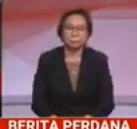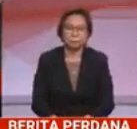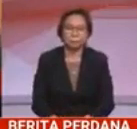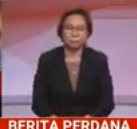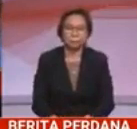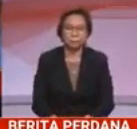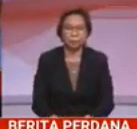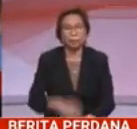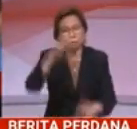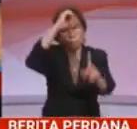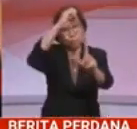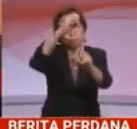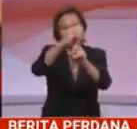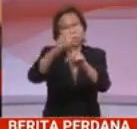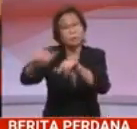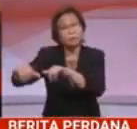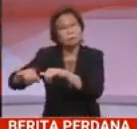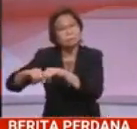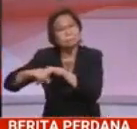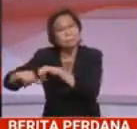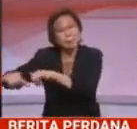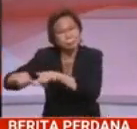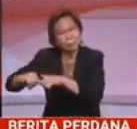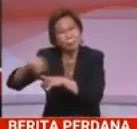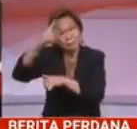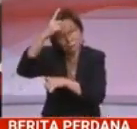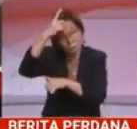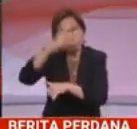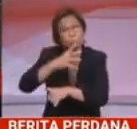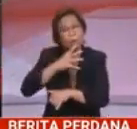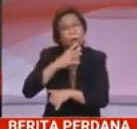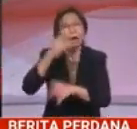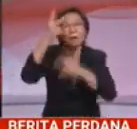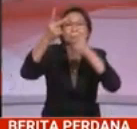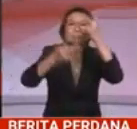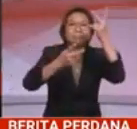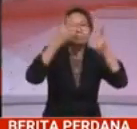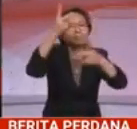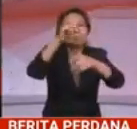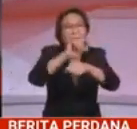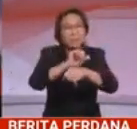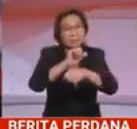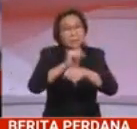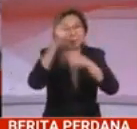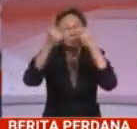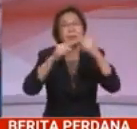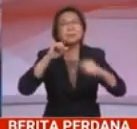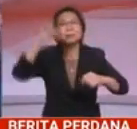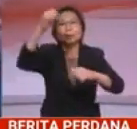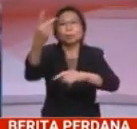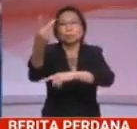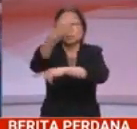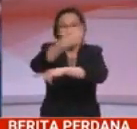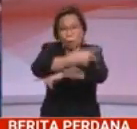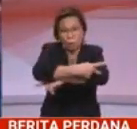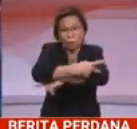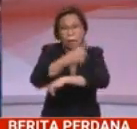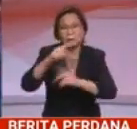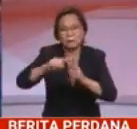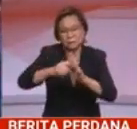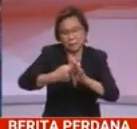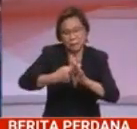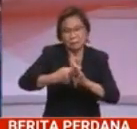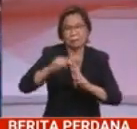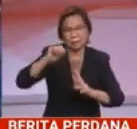bagi tujuan sama Datuk Saifudin berkata beliau akan melakukan lawatan kerja ke Sabah selama dua hari bermula